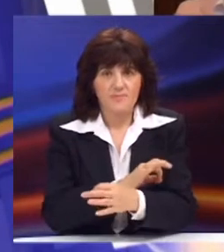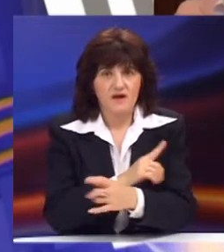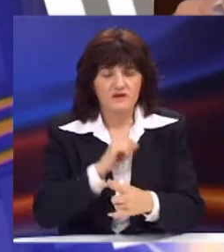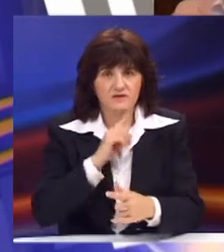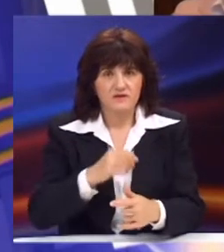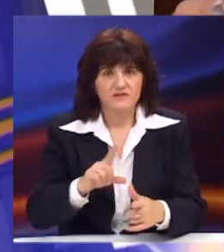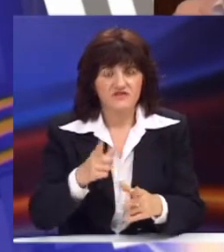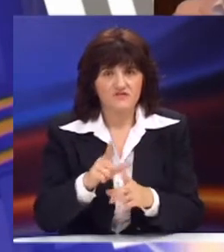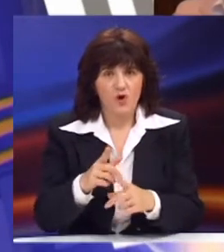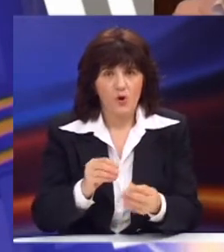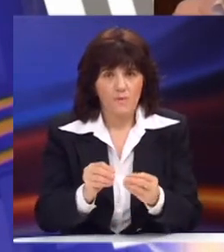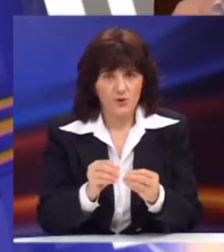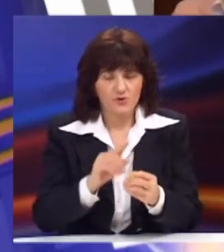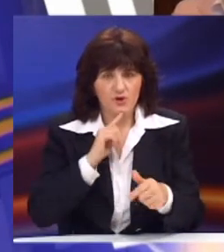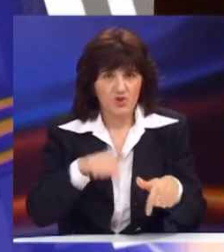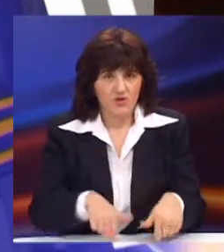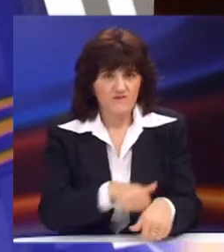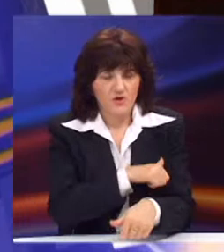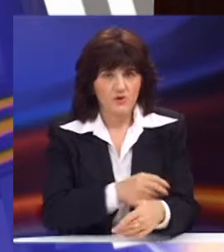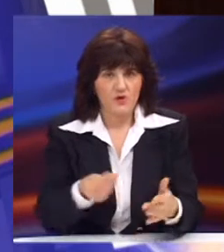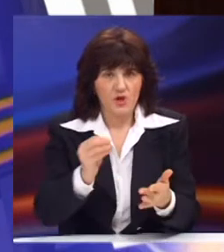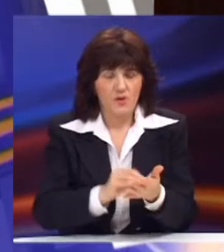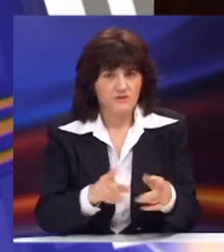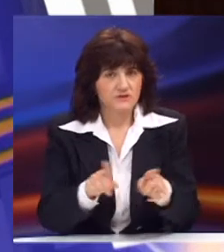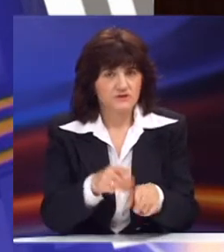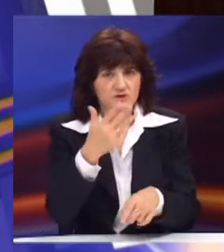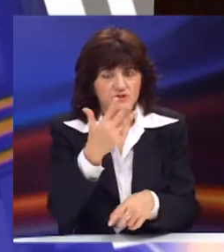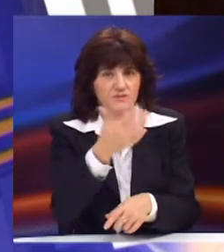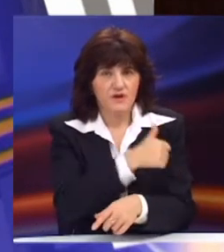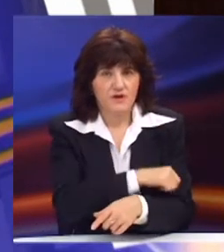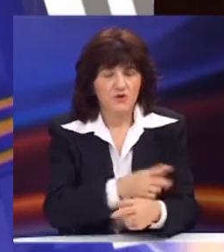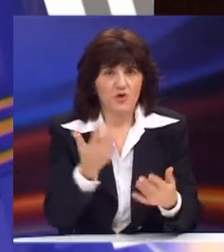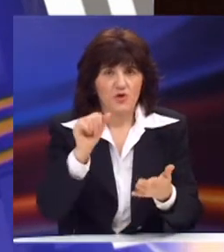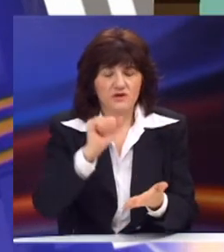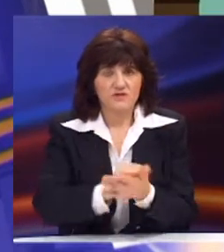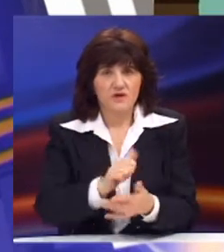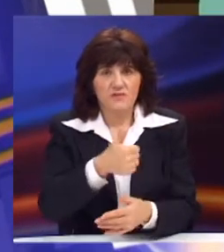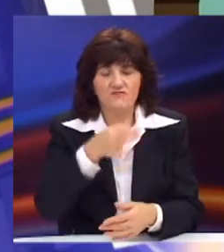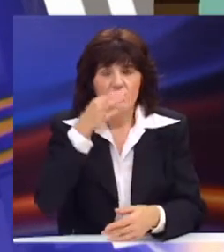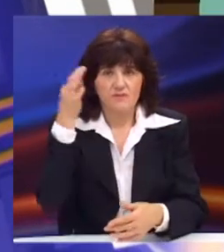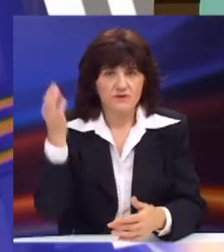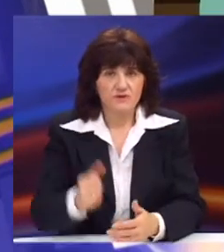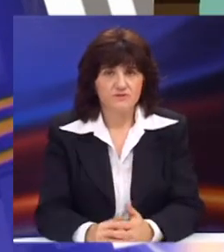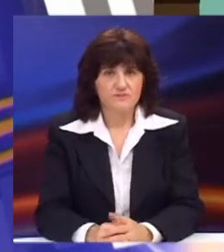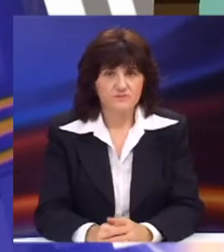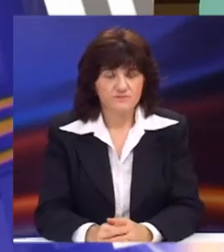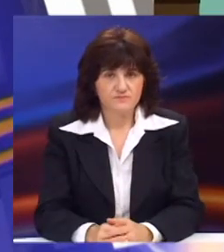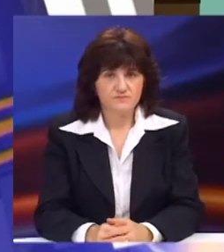koncertom barda panonske muzike Zvonka Bogdana, koji ove godine također obeležava 45 godina od izdanja prve